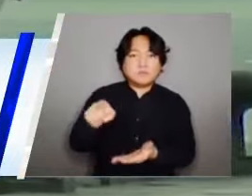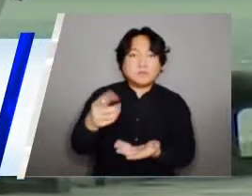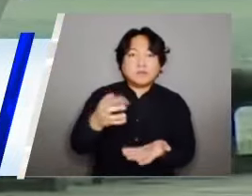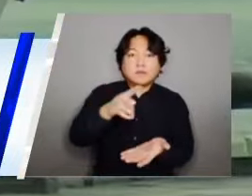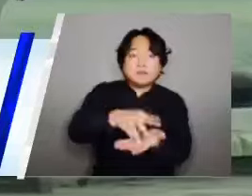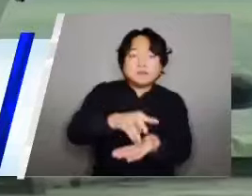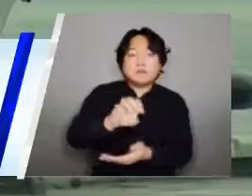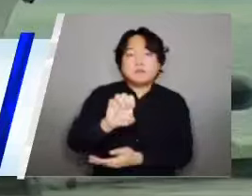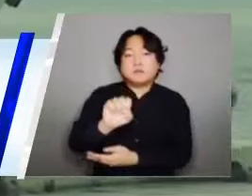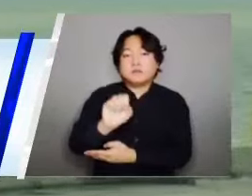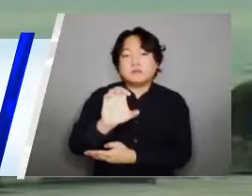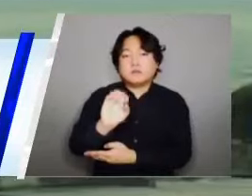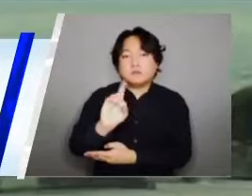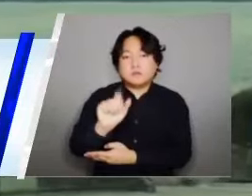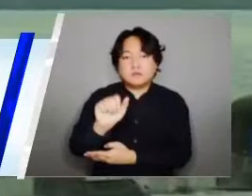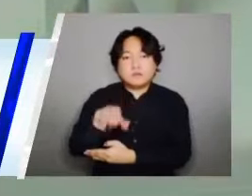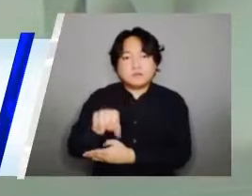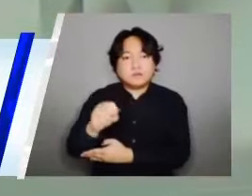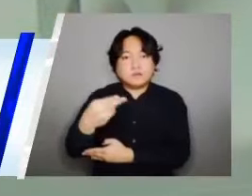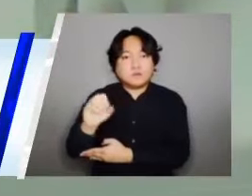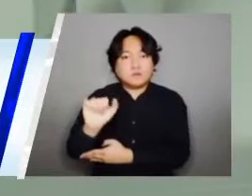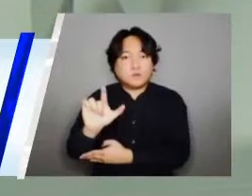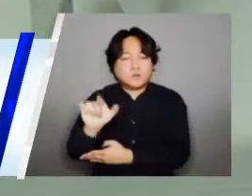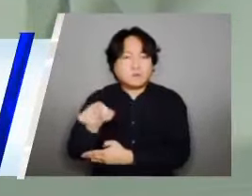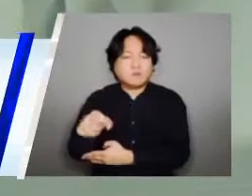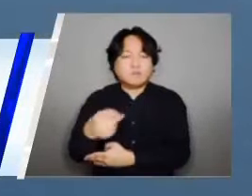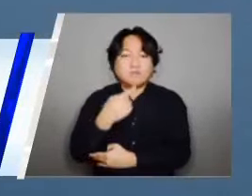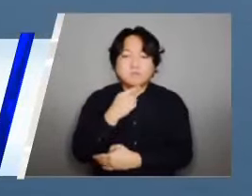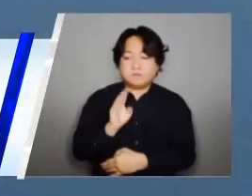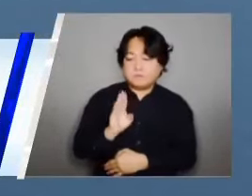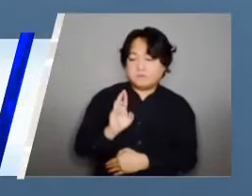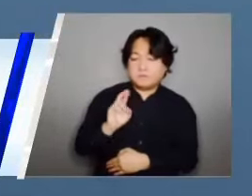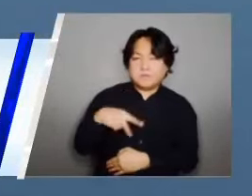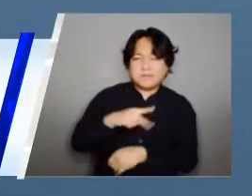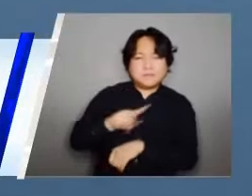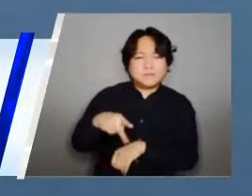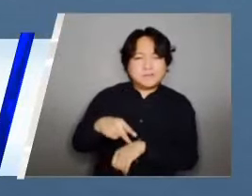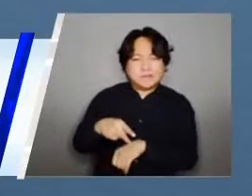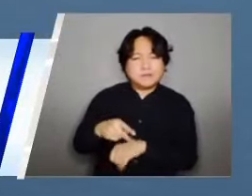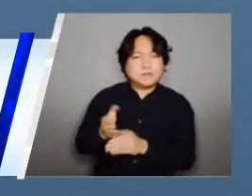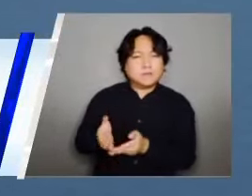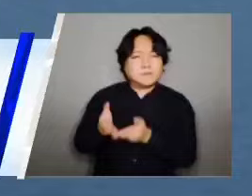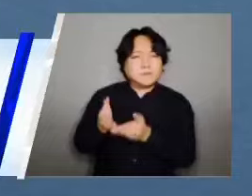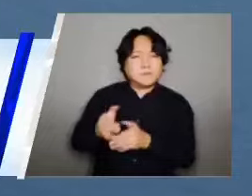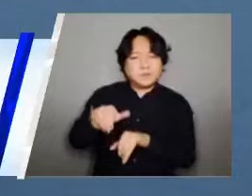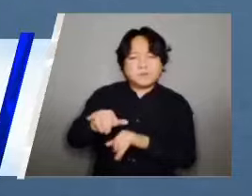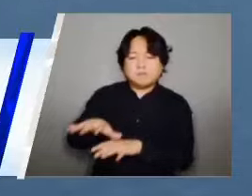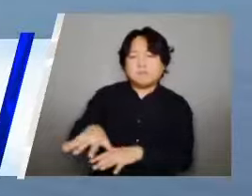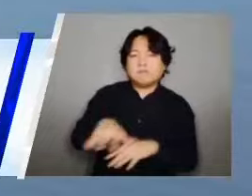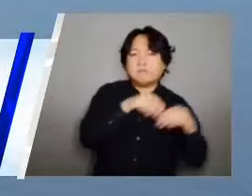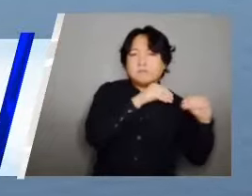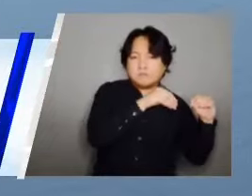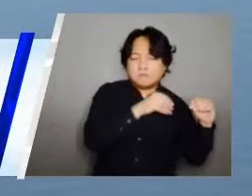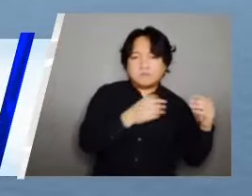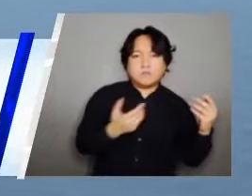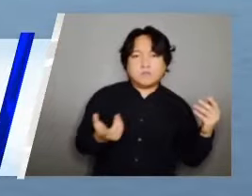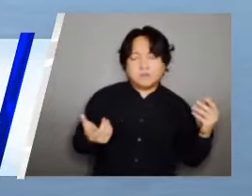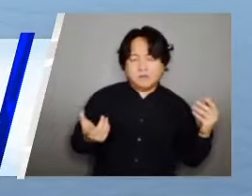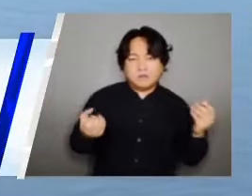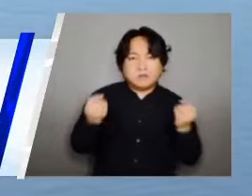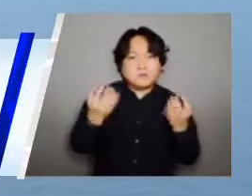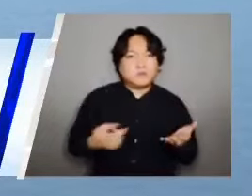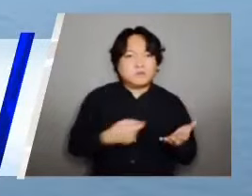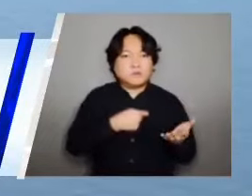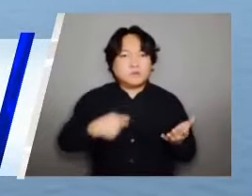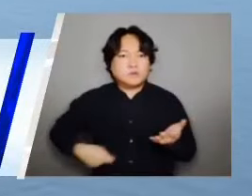napilitang umalis ang brp Teresa Magbanua 16 na China coast guard at 55 Chinese Militia vessels Ang